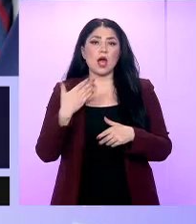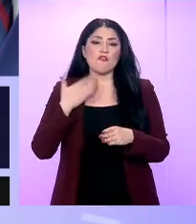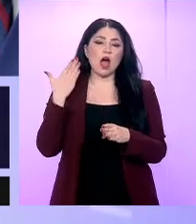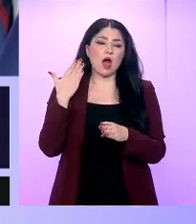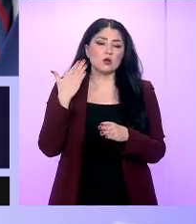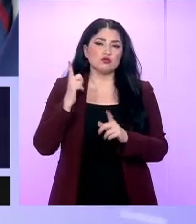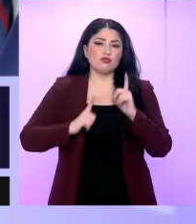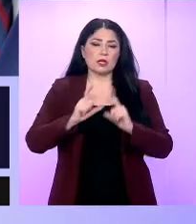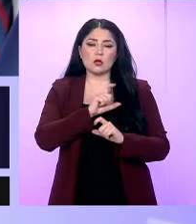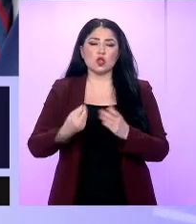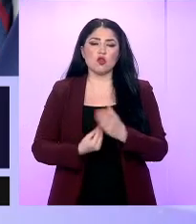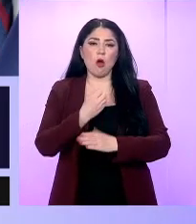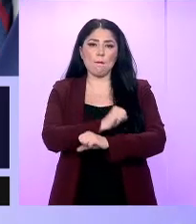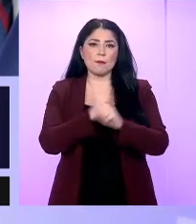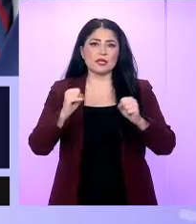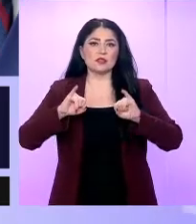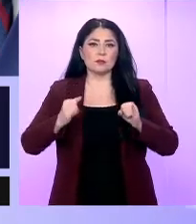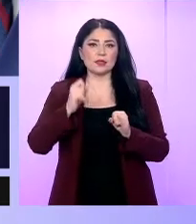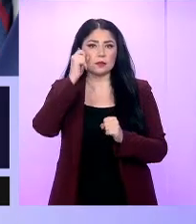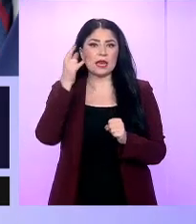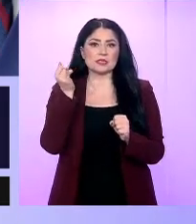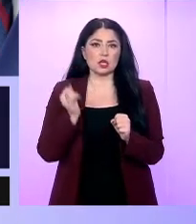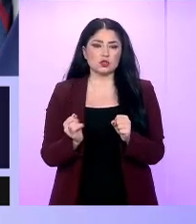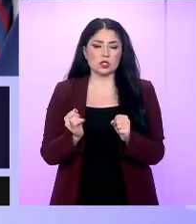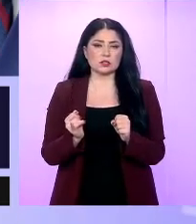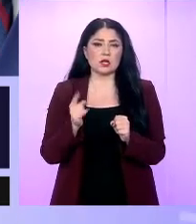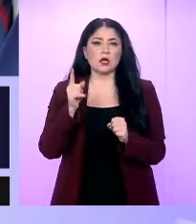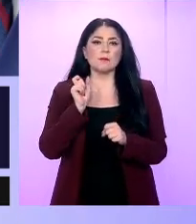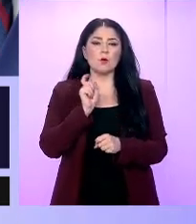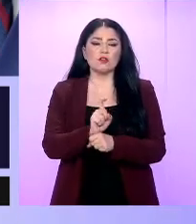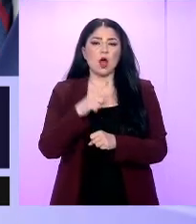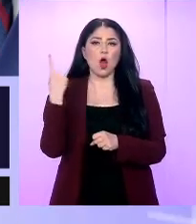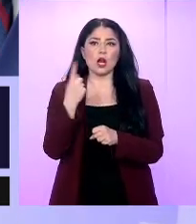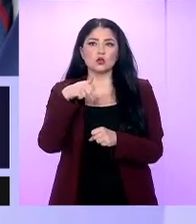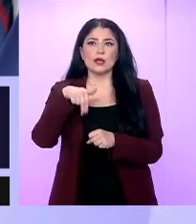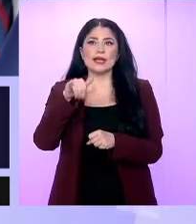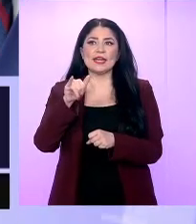exacte după acest nou bombardament petrecut în această dimineață asupra orașului Nicolaev.